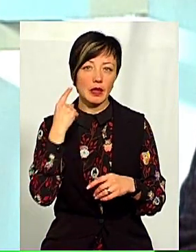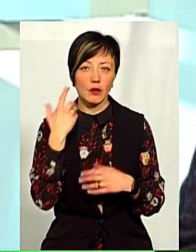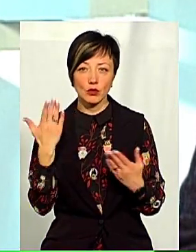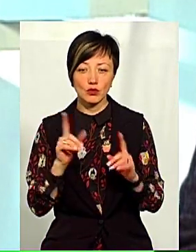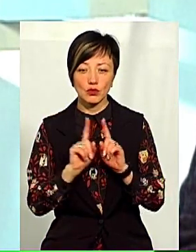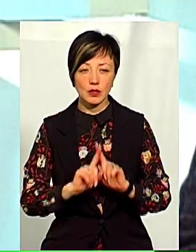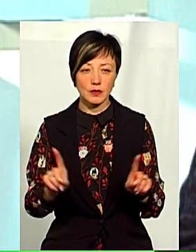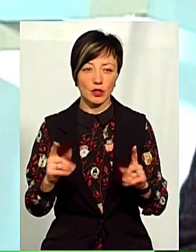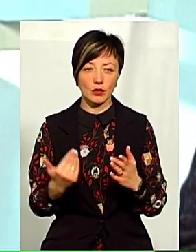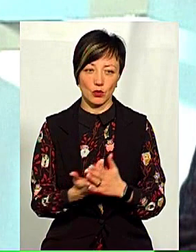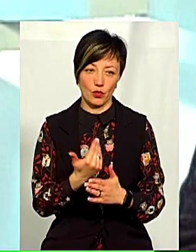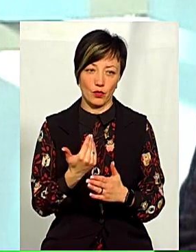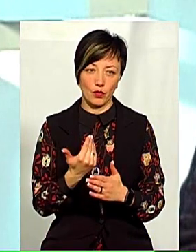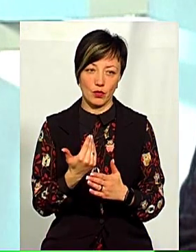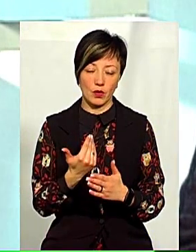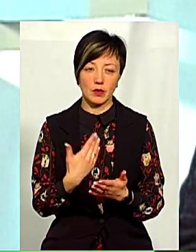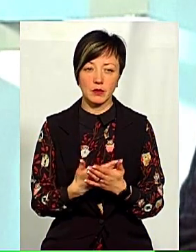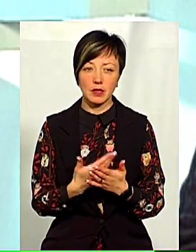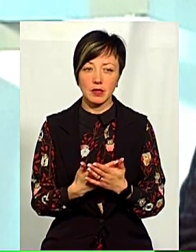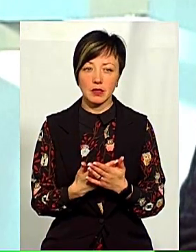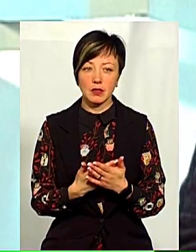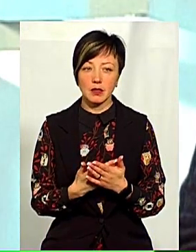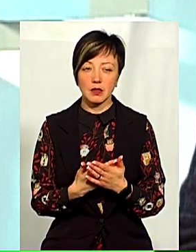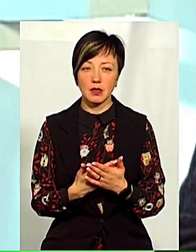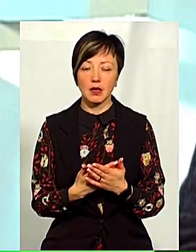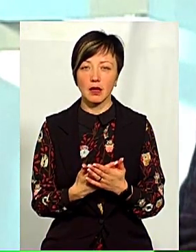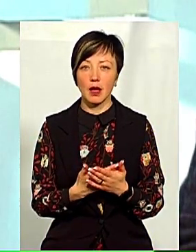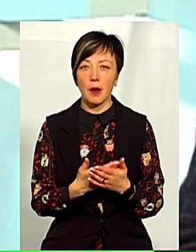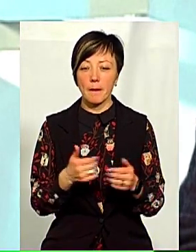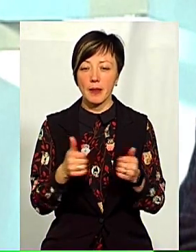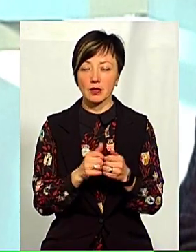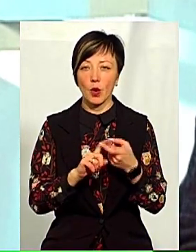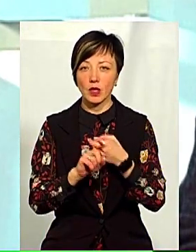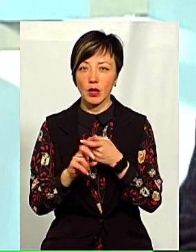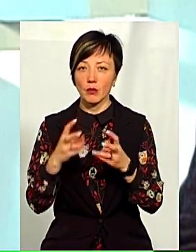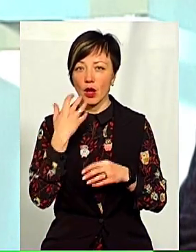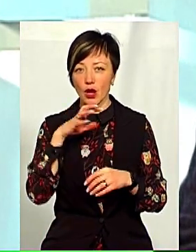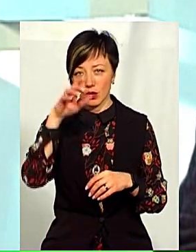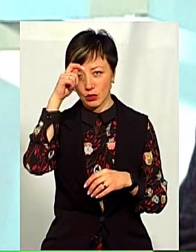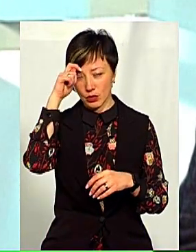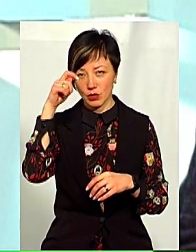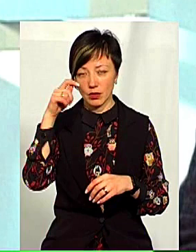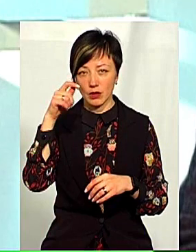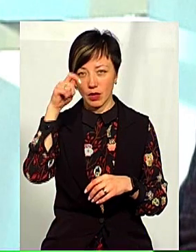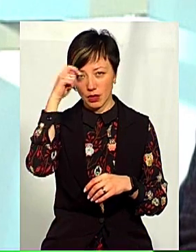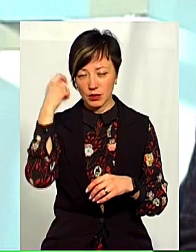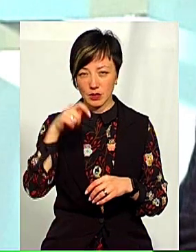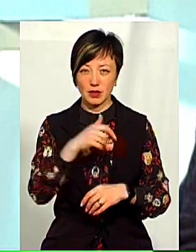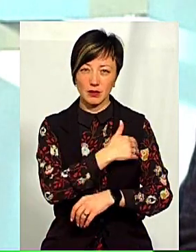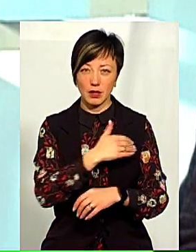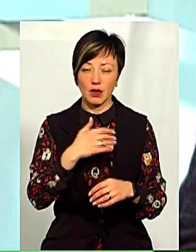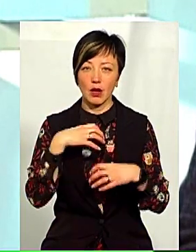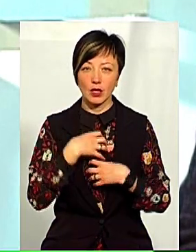щось надзвичайно нового. Скажімо, от уникати близького контакту з тими, хто має гарячку або кашель, бо це вже є загроза.